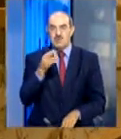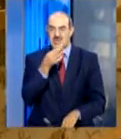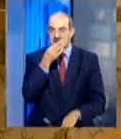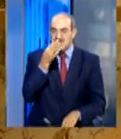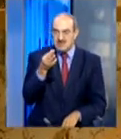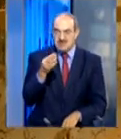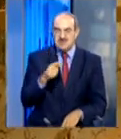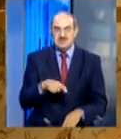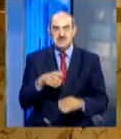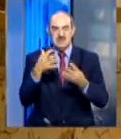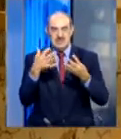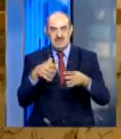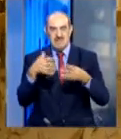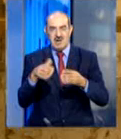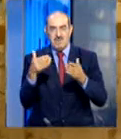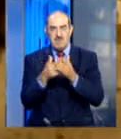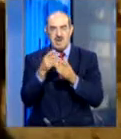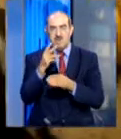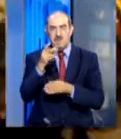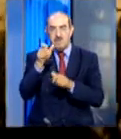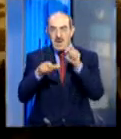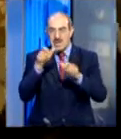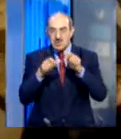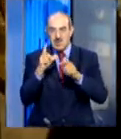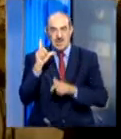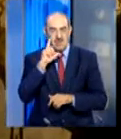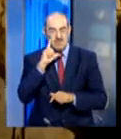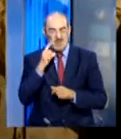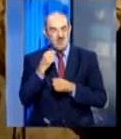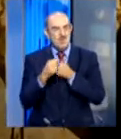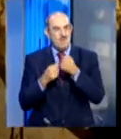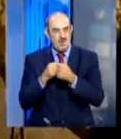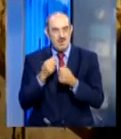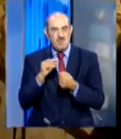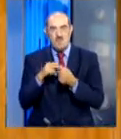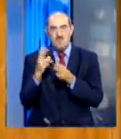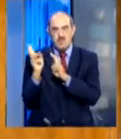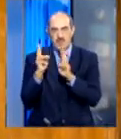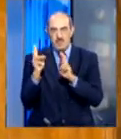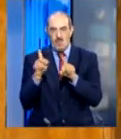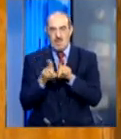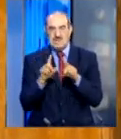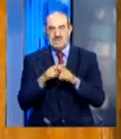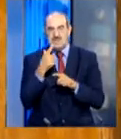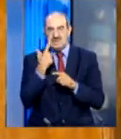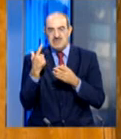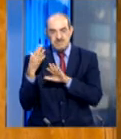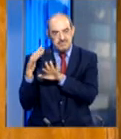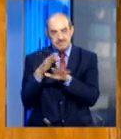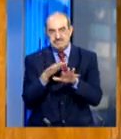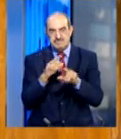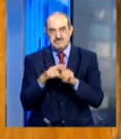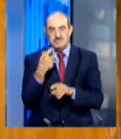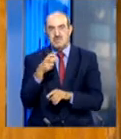أن 900 ألف شخص في ليبيا تضرروا جراء الفيضانات الأخيرة، فضلا عن اجتياح